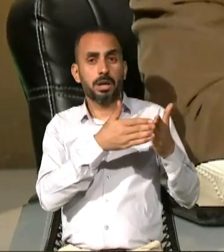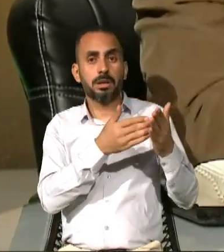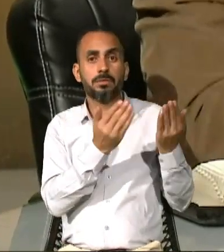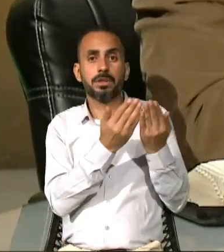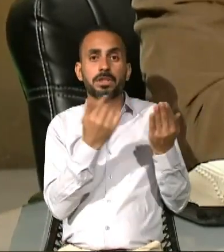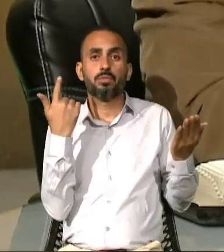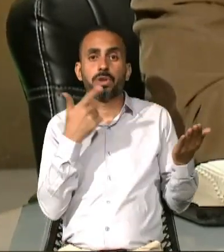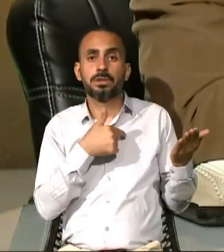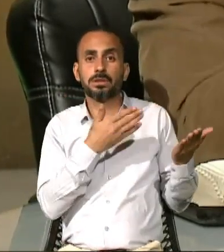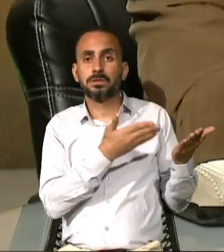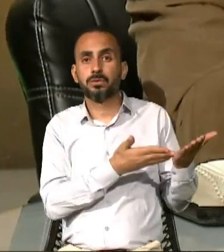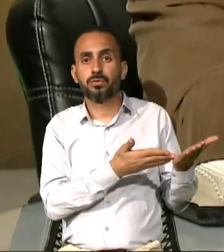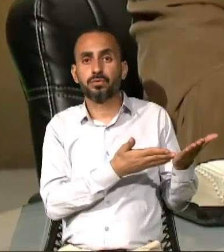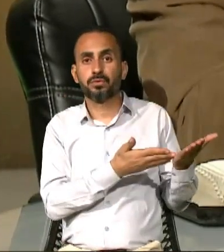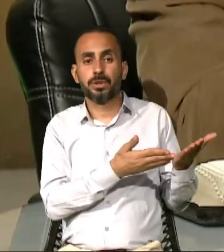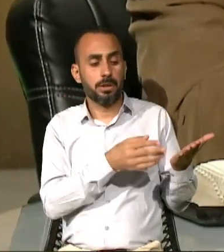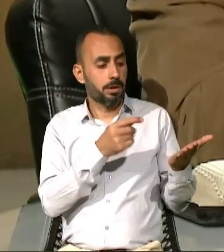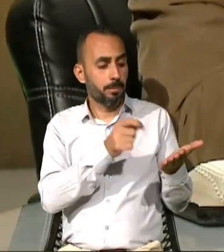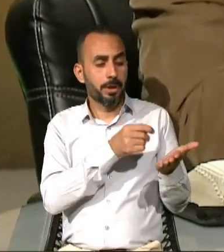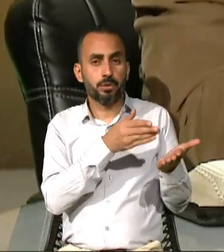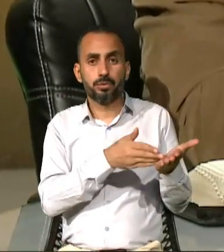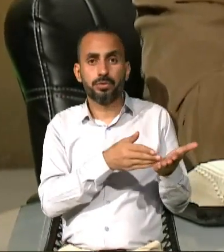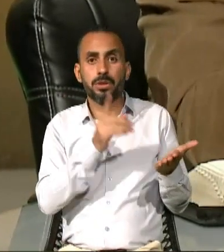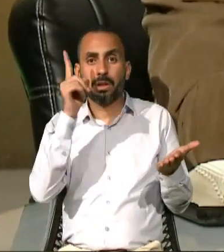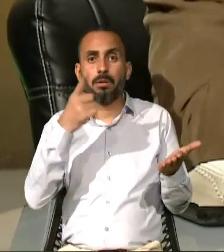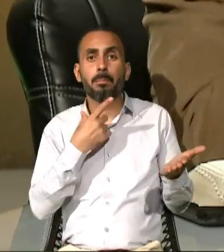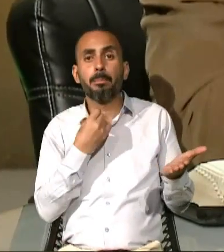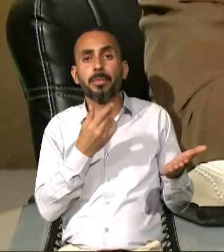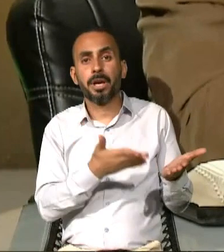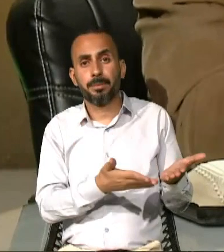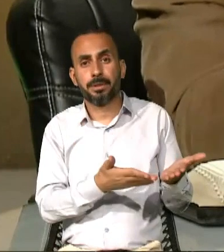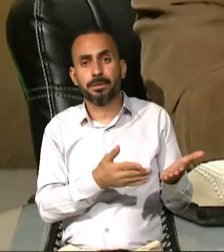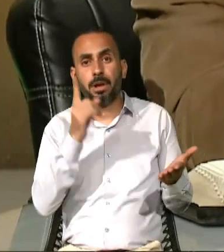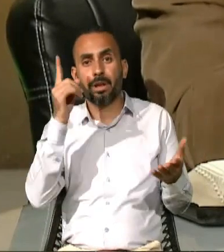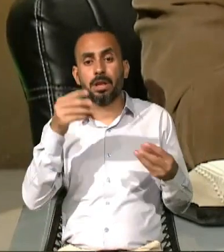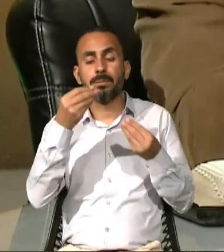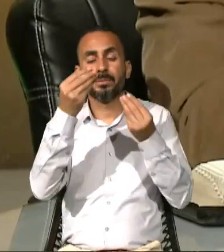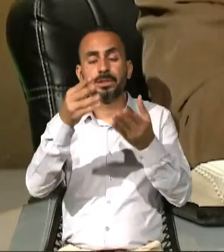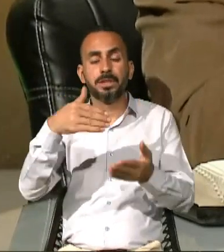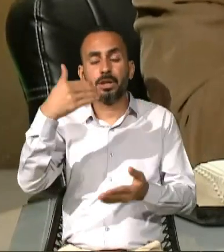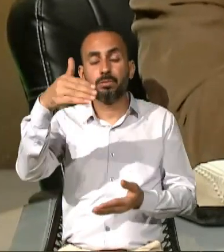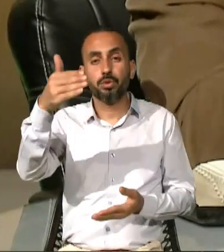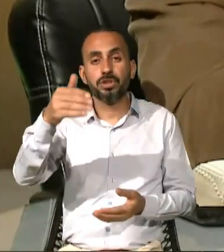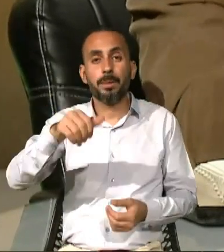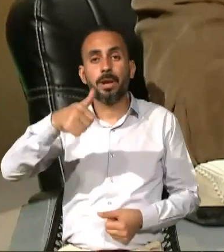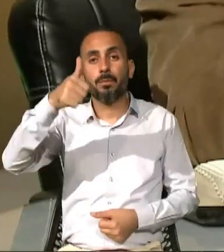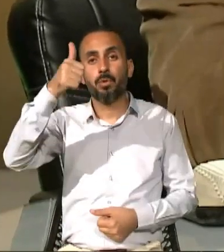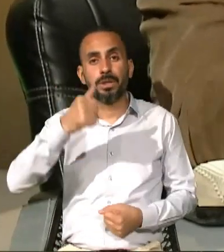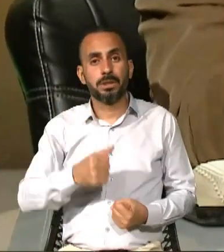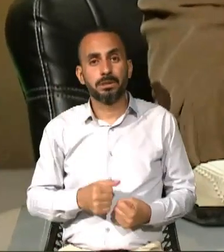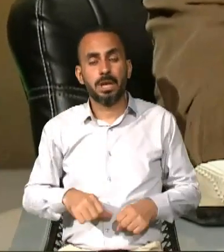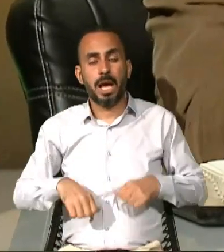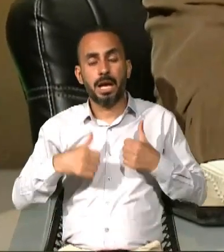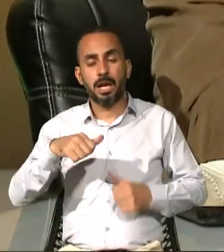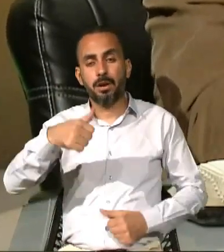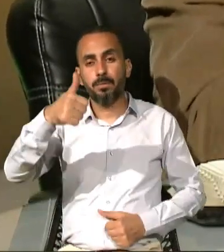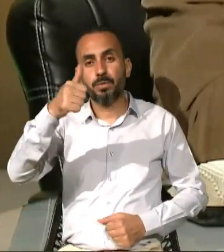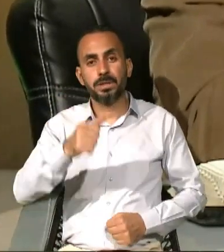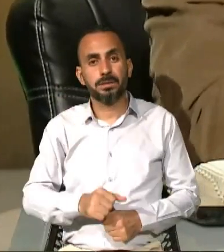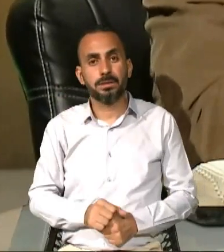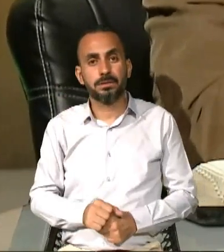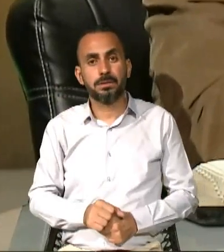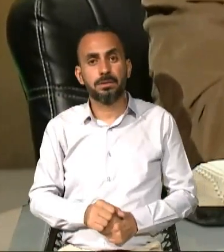ربنا بيحبك، ربنا خلق ليك مستقبل مميز، ربنا عايز يديك نهاية مميزة. وأروع أروع